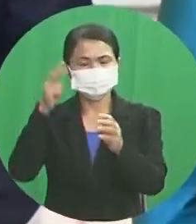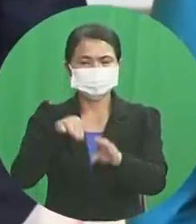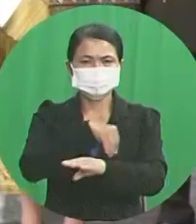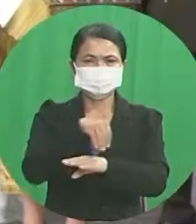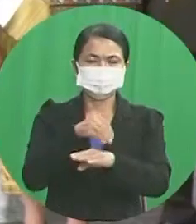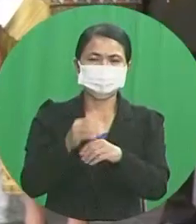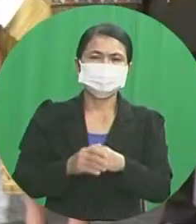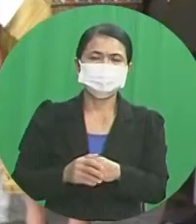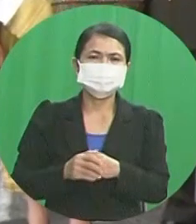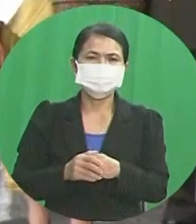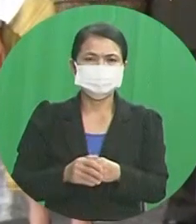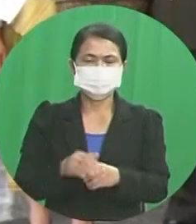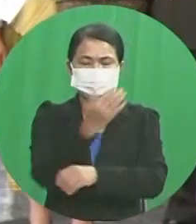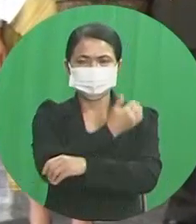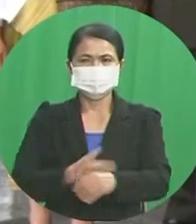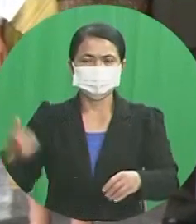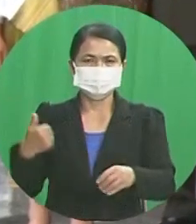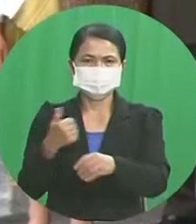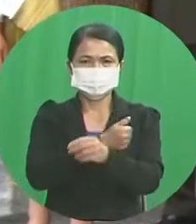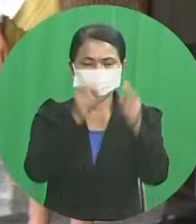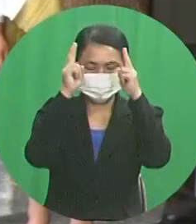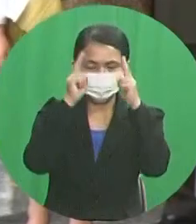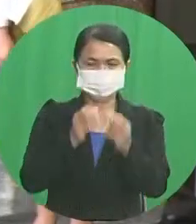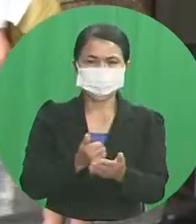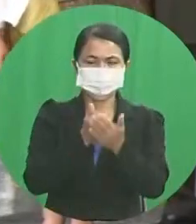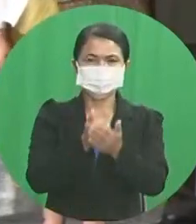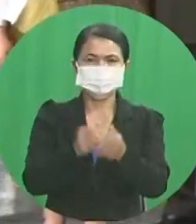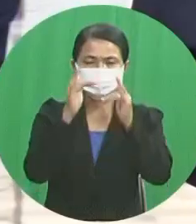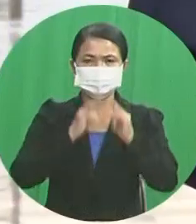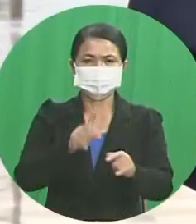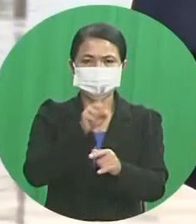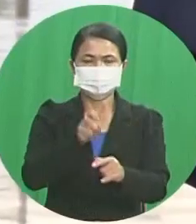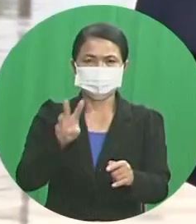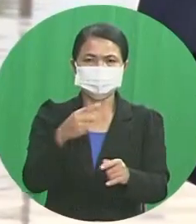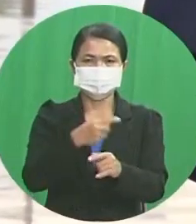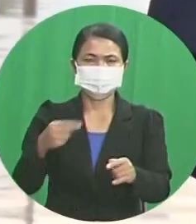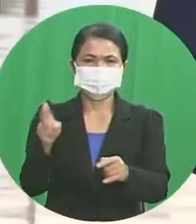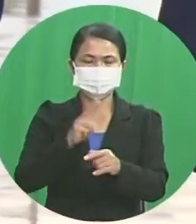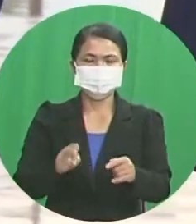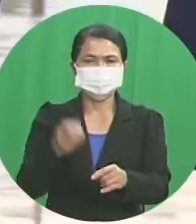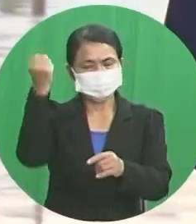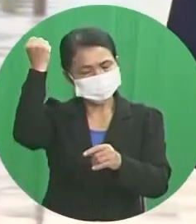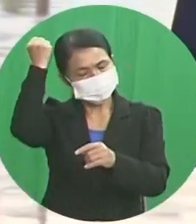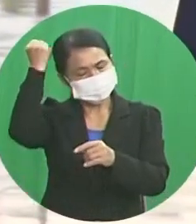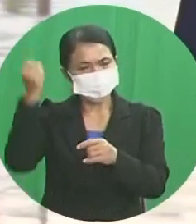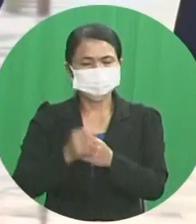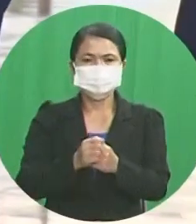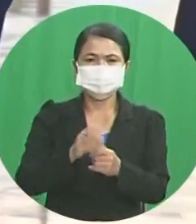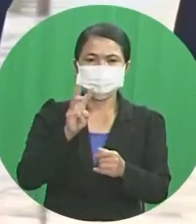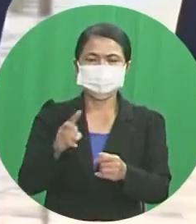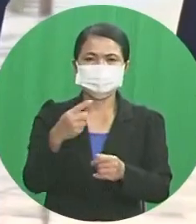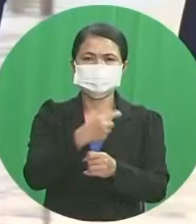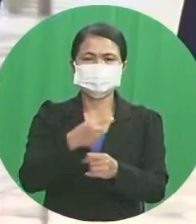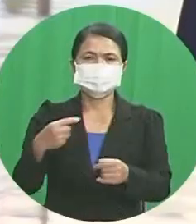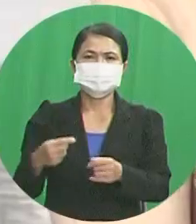ឋកិច្ចជាដើមសម្ដេចតេជោហ៊ុនសែនក៏បានប្រកាសផ្ដល់ជំនួយចំនួន $13 លានដល់ប្រទេសឡាវដោយក្នុងនោះ